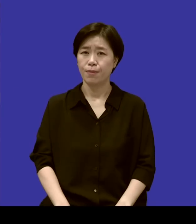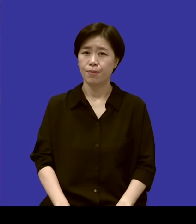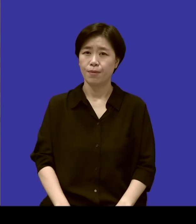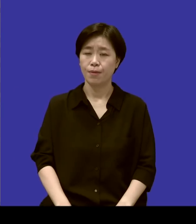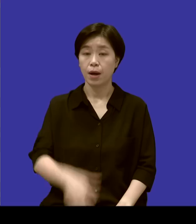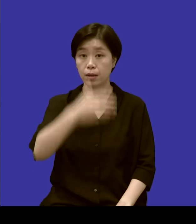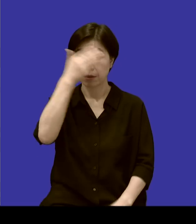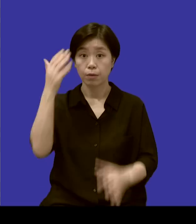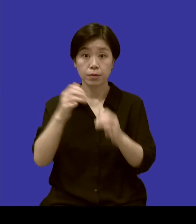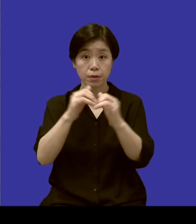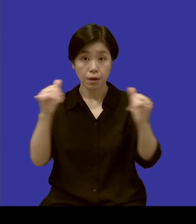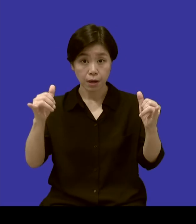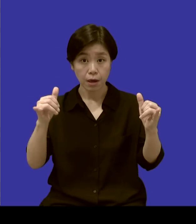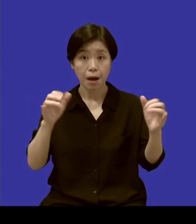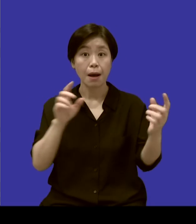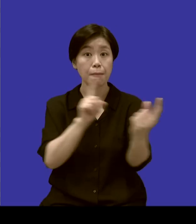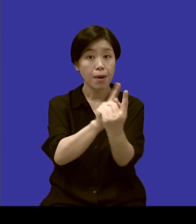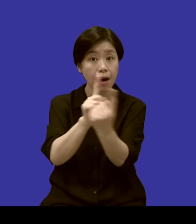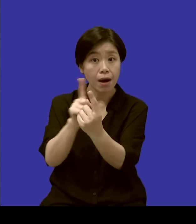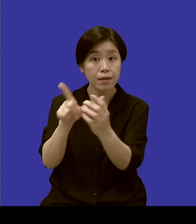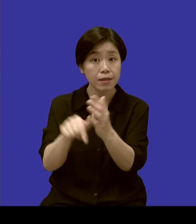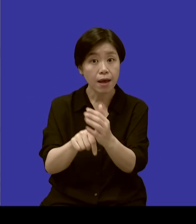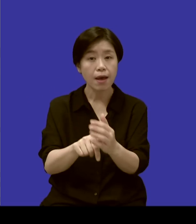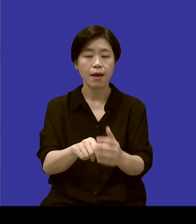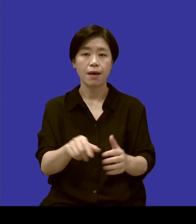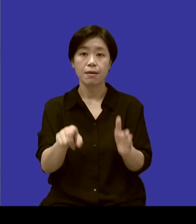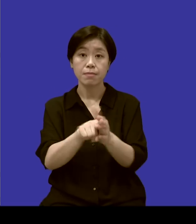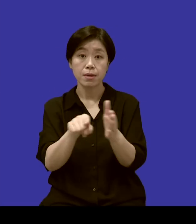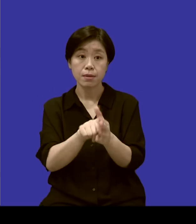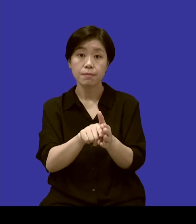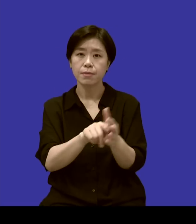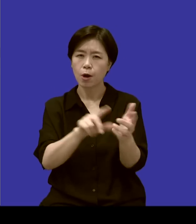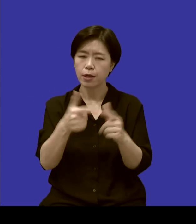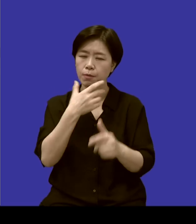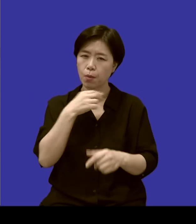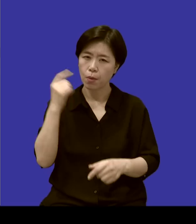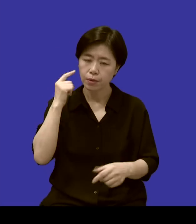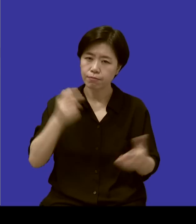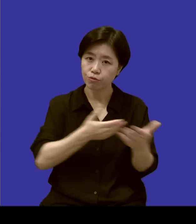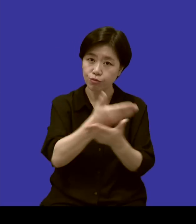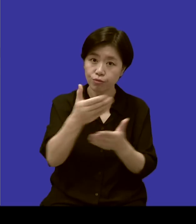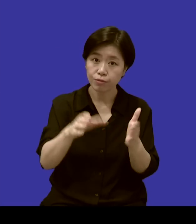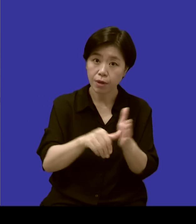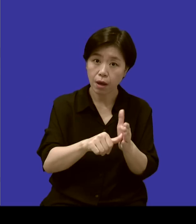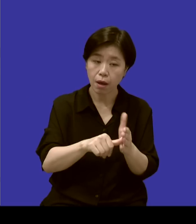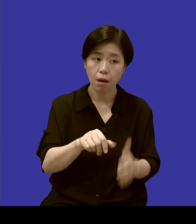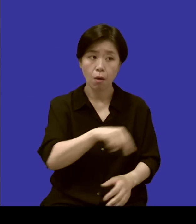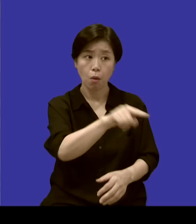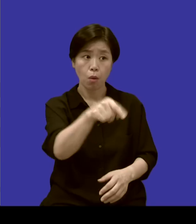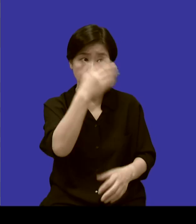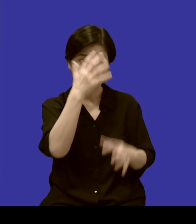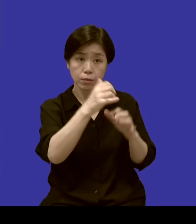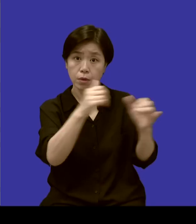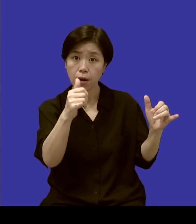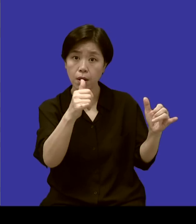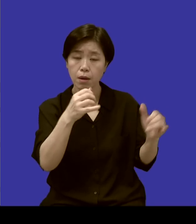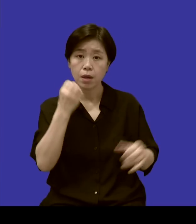청년들 일대일 제자 양육을 또 하다 보면은 너무 은혜를 받으면 네네. 이게 4개월이 끝나고 떠나야